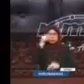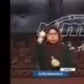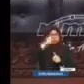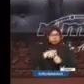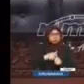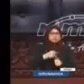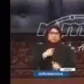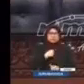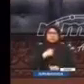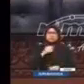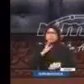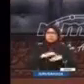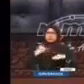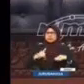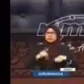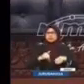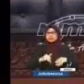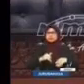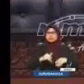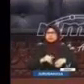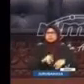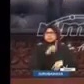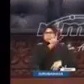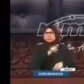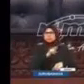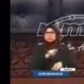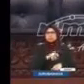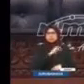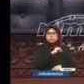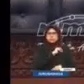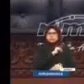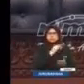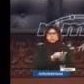saya pernah merujuk Menteri Keuangan